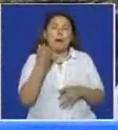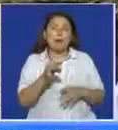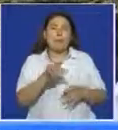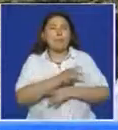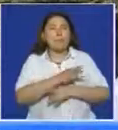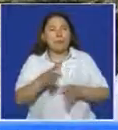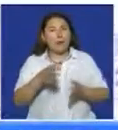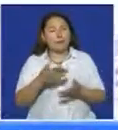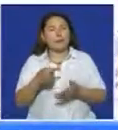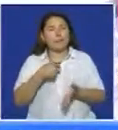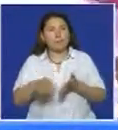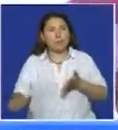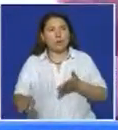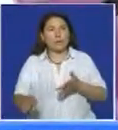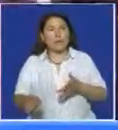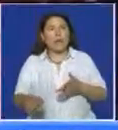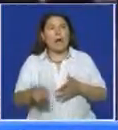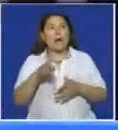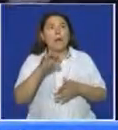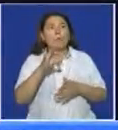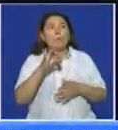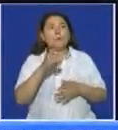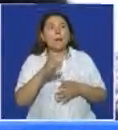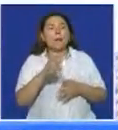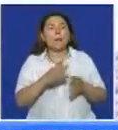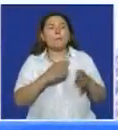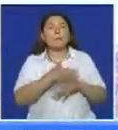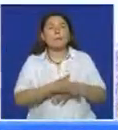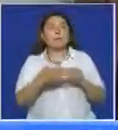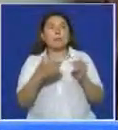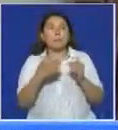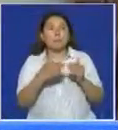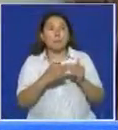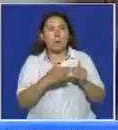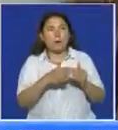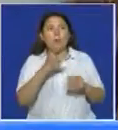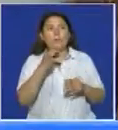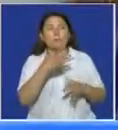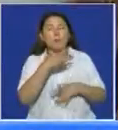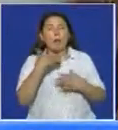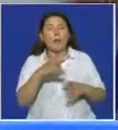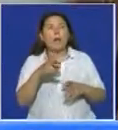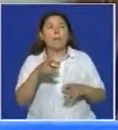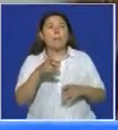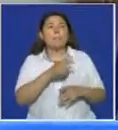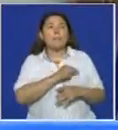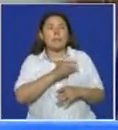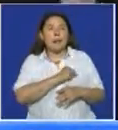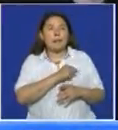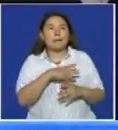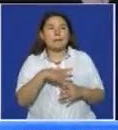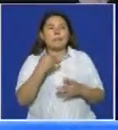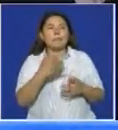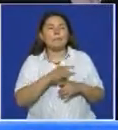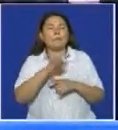празднование легендарную тонком металле но нефтяники поздравили на дому кавалер множество орденов и медалей за ее плечами десятки боевых